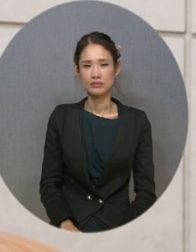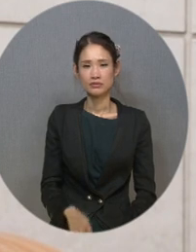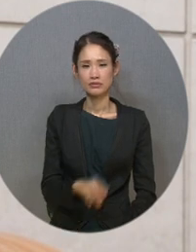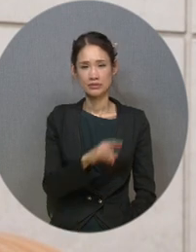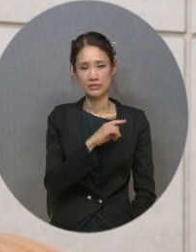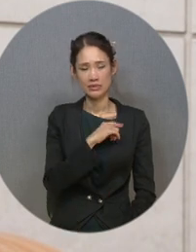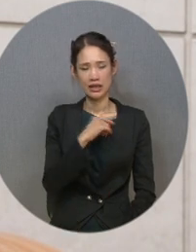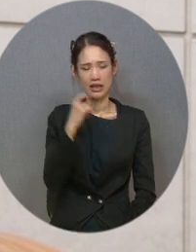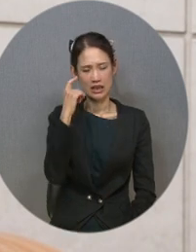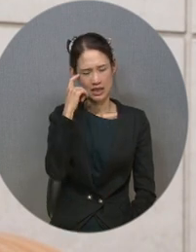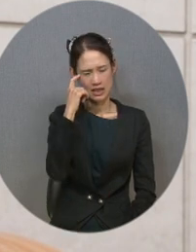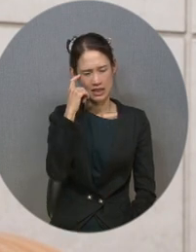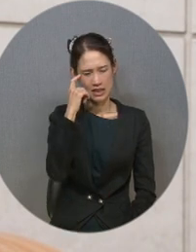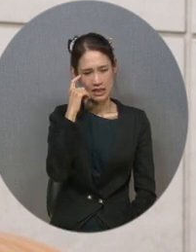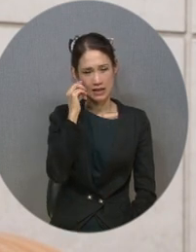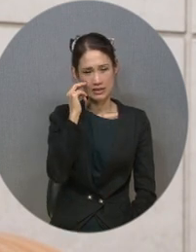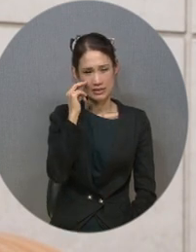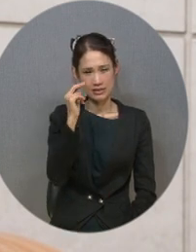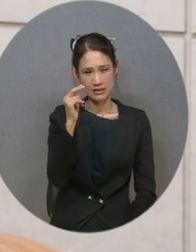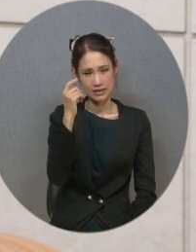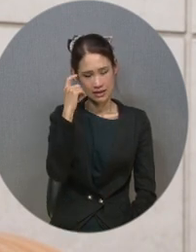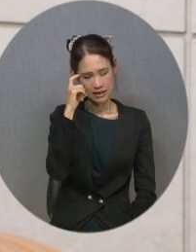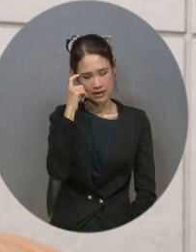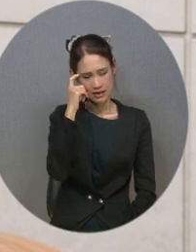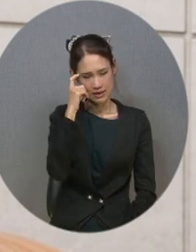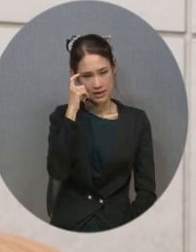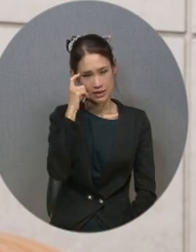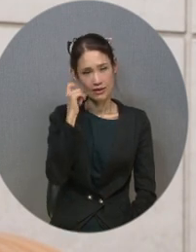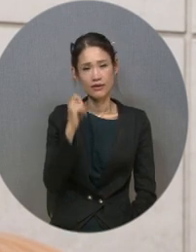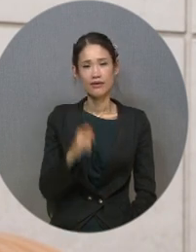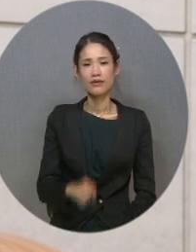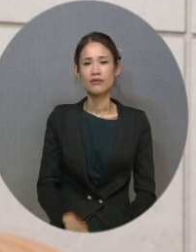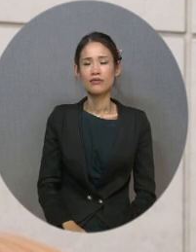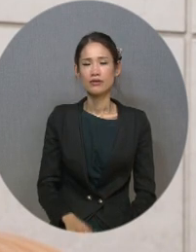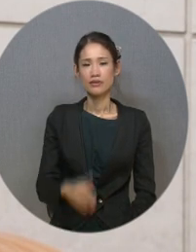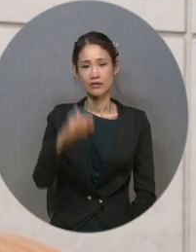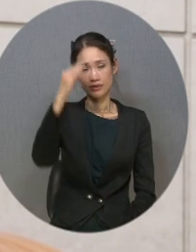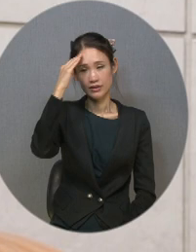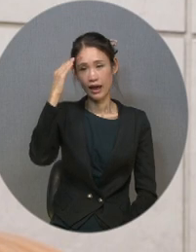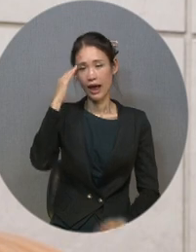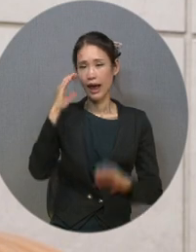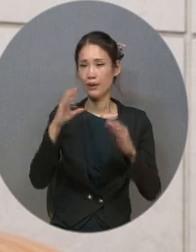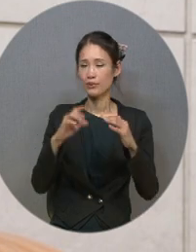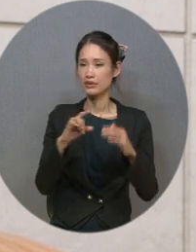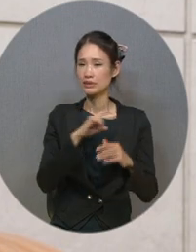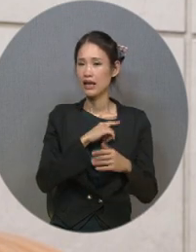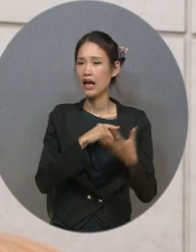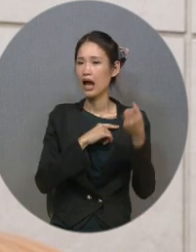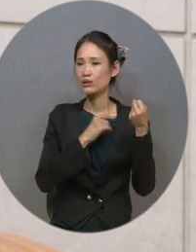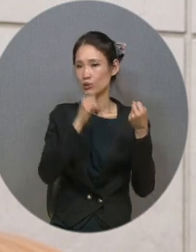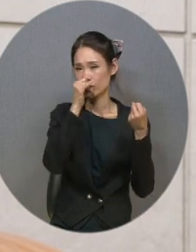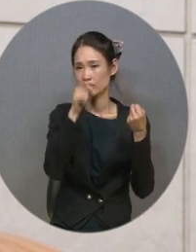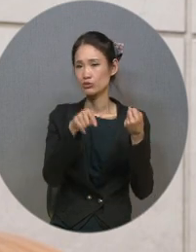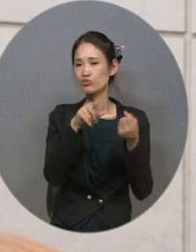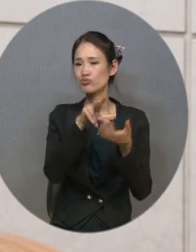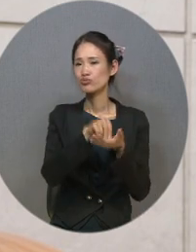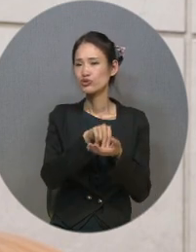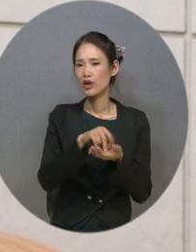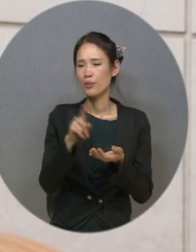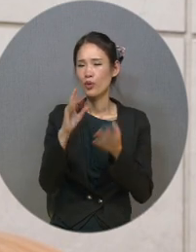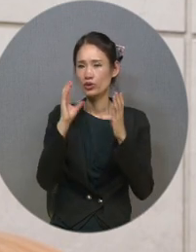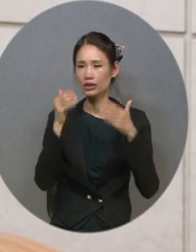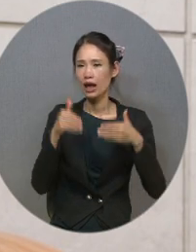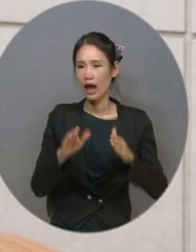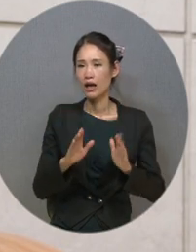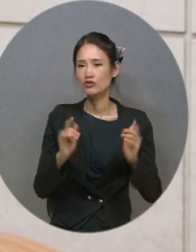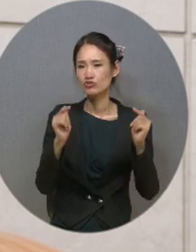제가 가장 심각하게 생각하는 대한민국이 안고 있는 가장 큰 문제 중에 하나가 저는